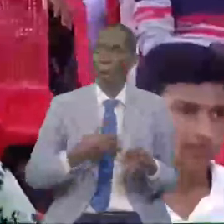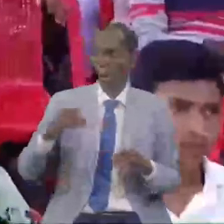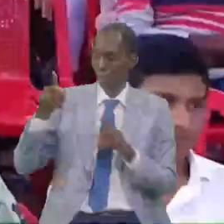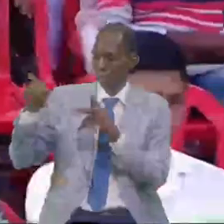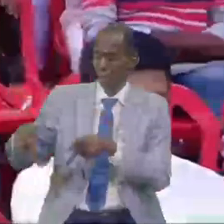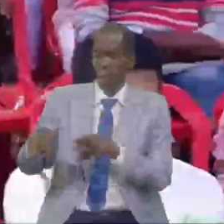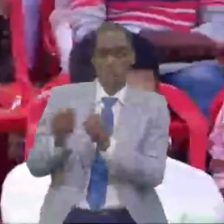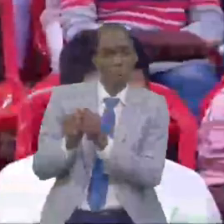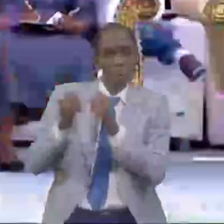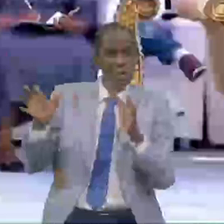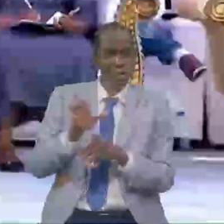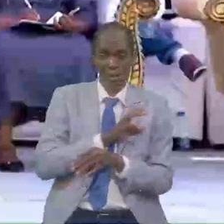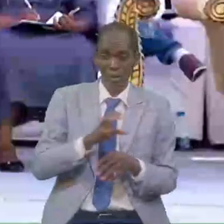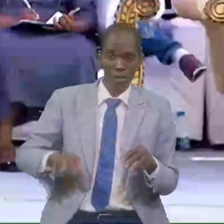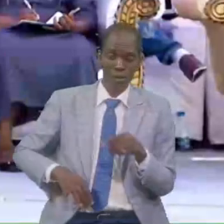Et l'homme qui n'a pas Christ,